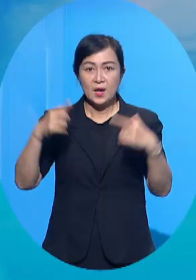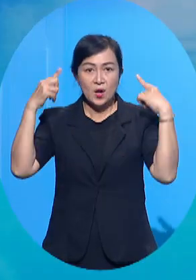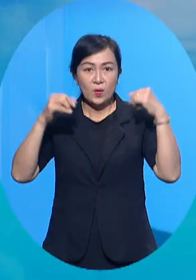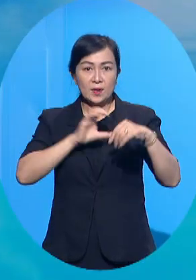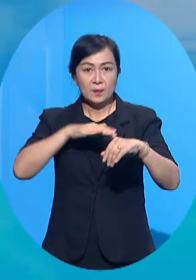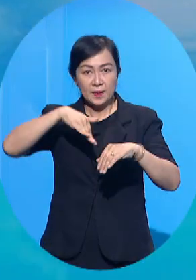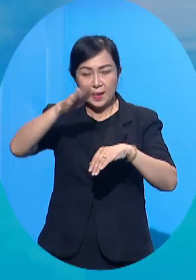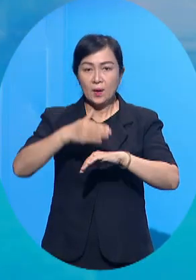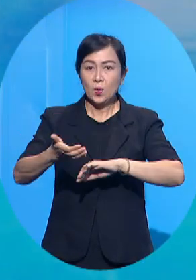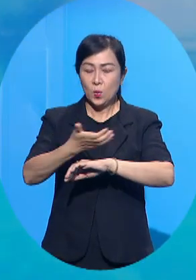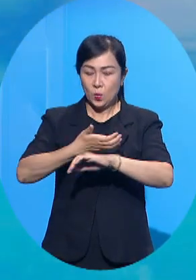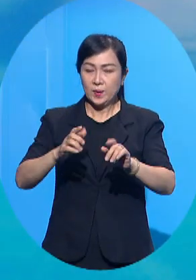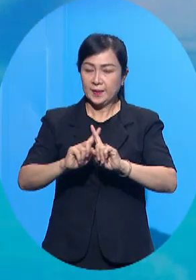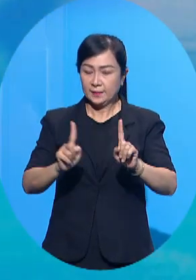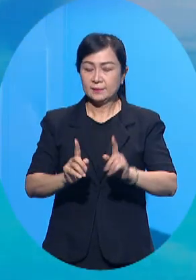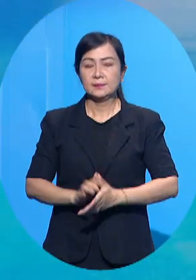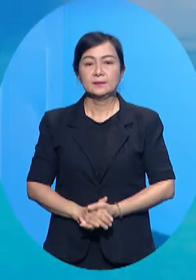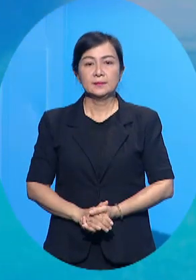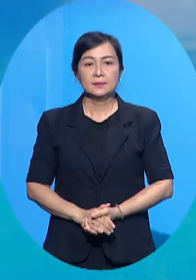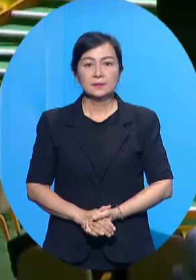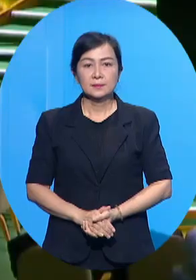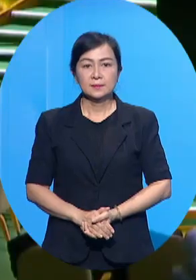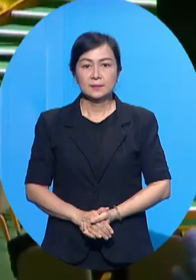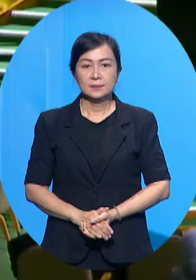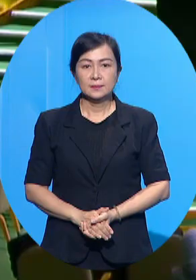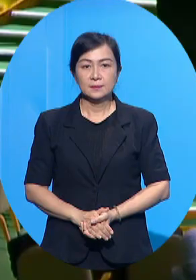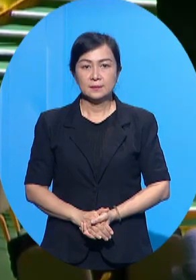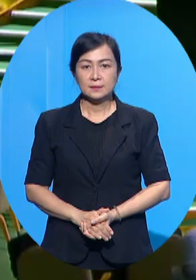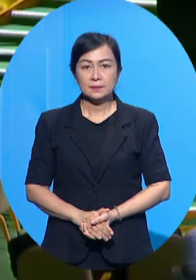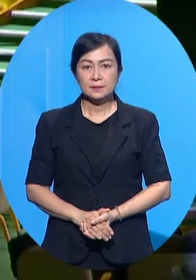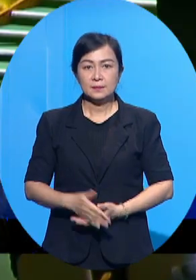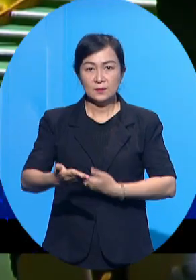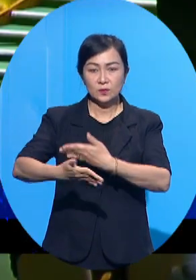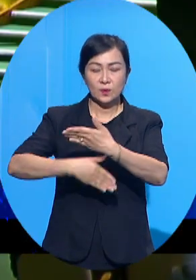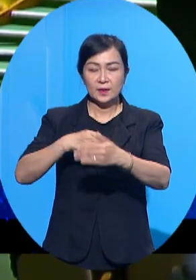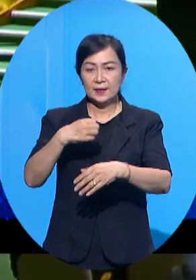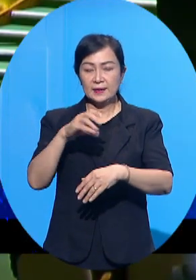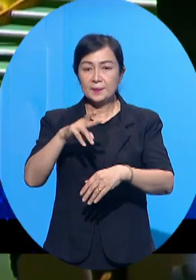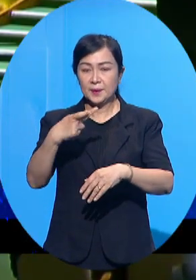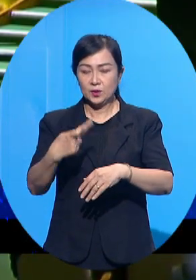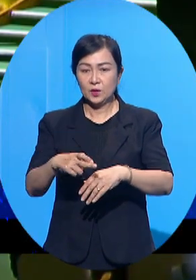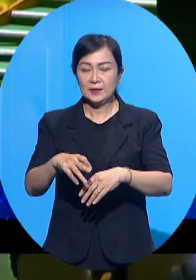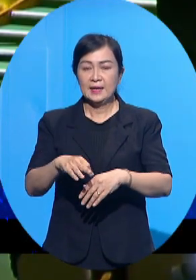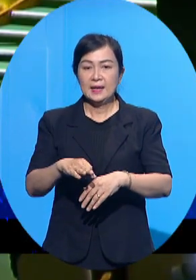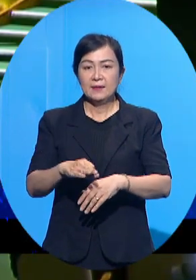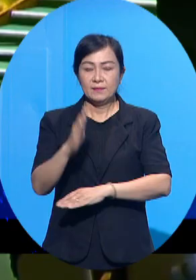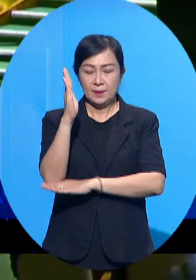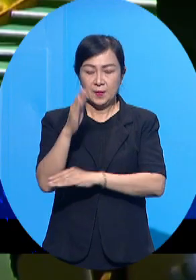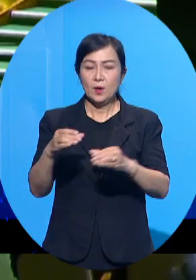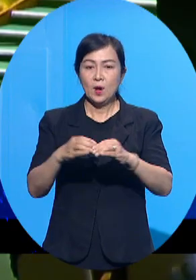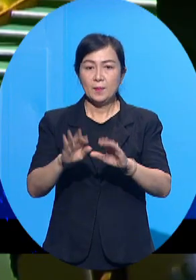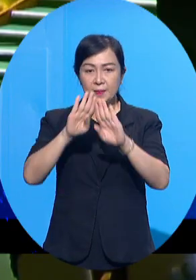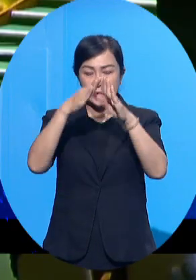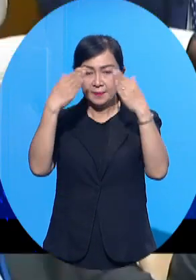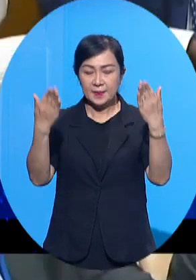quan chức cấp cao các nước thành viên Nhà Ngoại Giao người Cameron philemon Giang phát biểu tại phiên họp